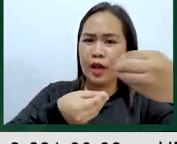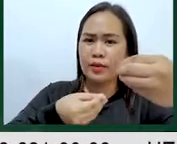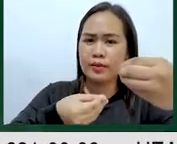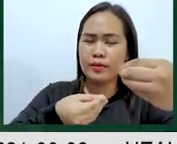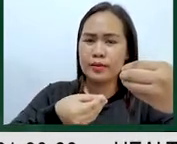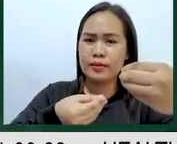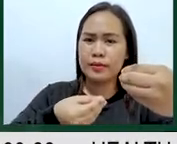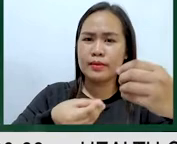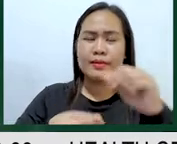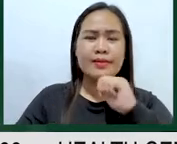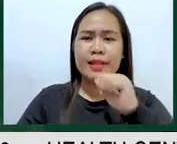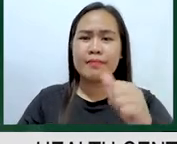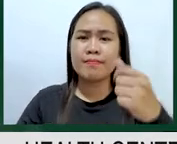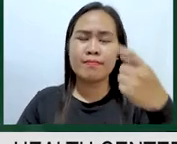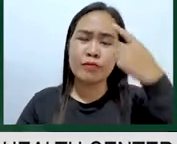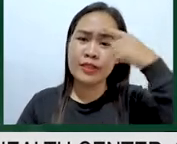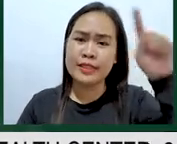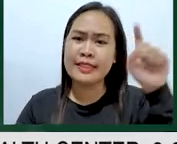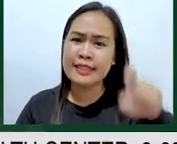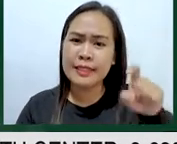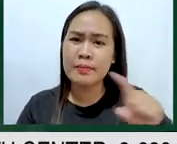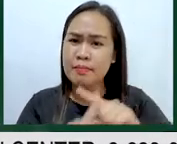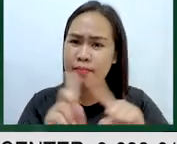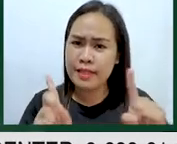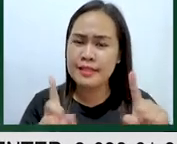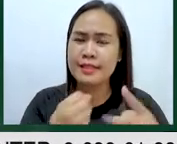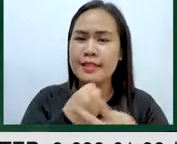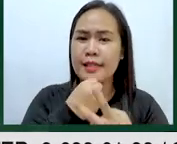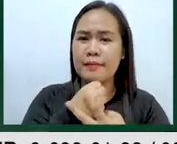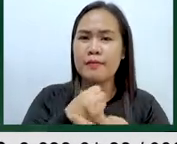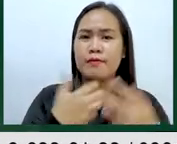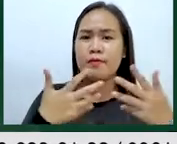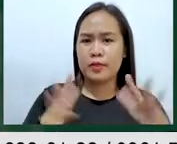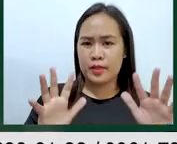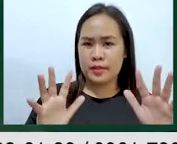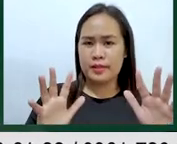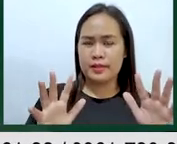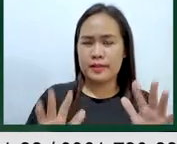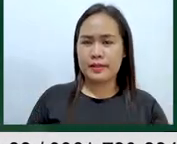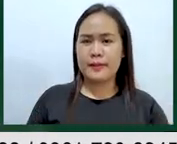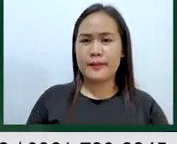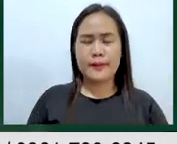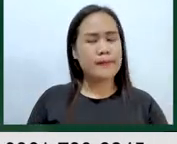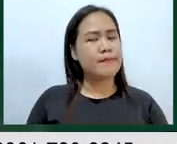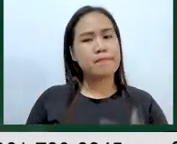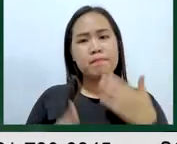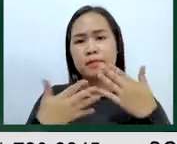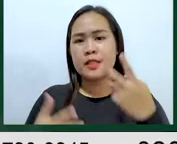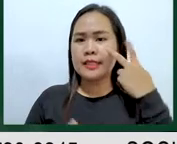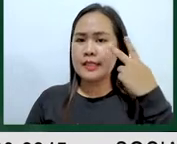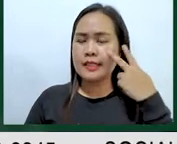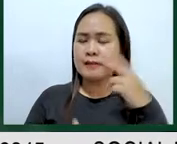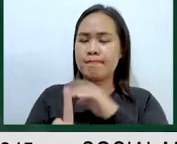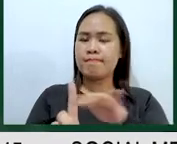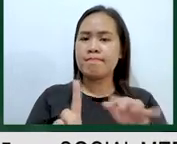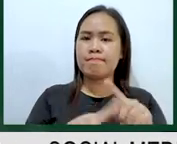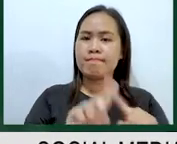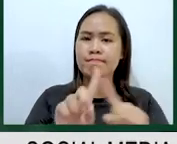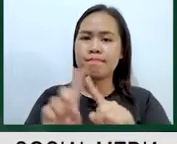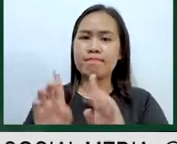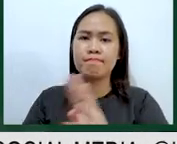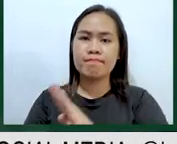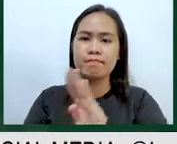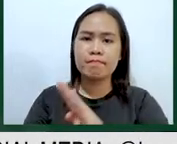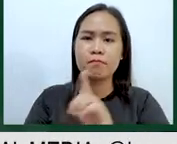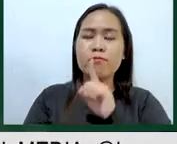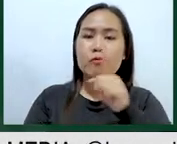if it's because it's needed, no? Not because it's safe already. Well, but in fairness, of course, to these commercial establishments, nakikita